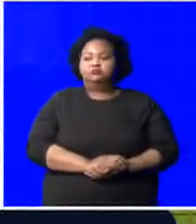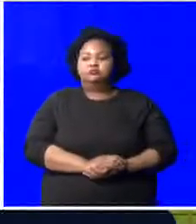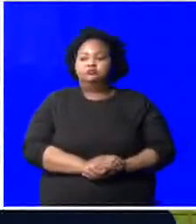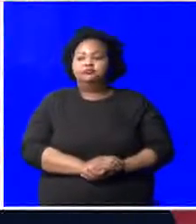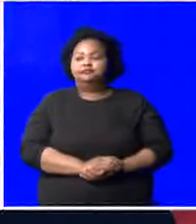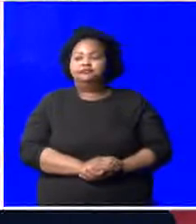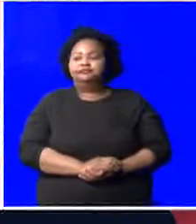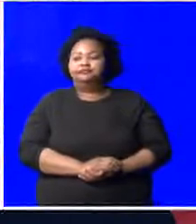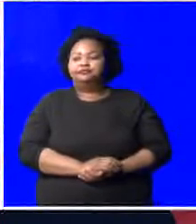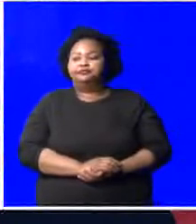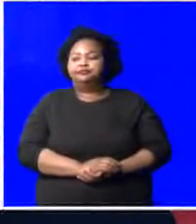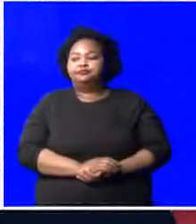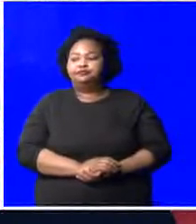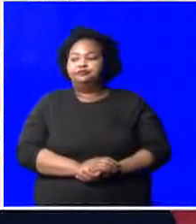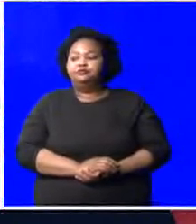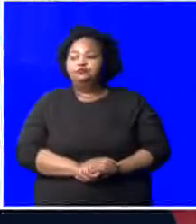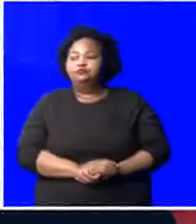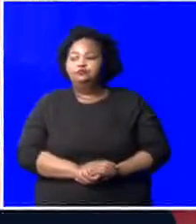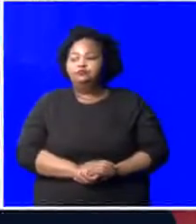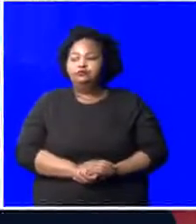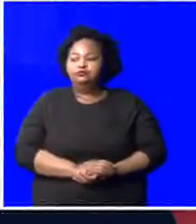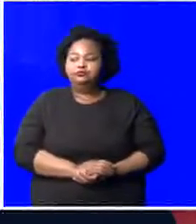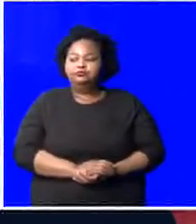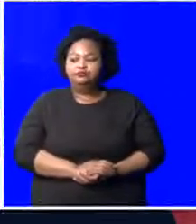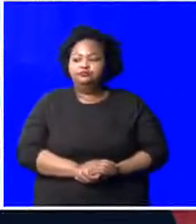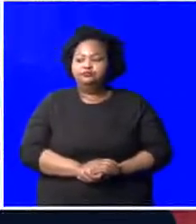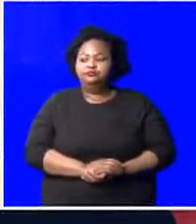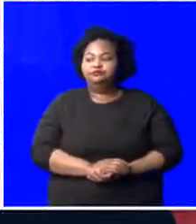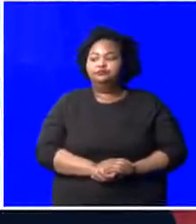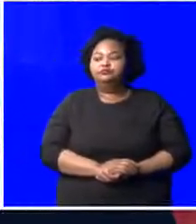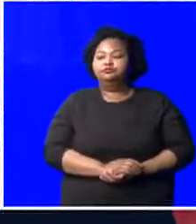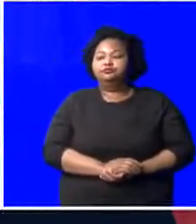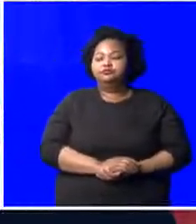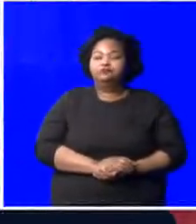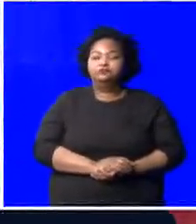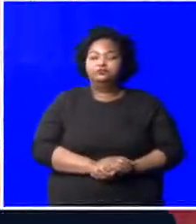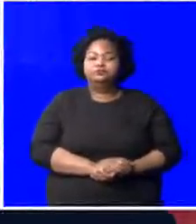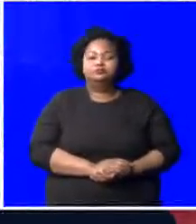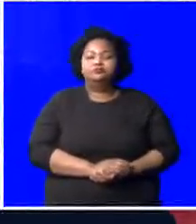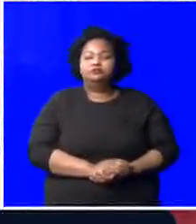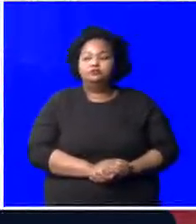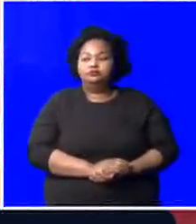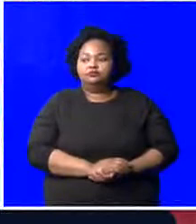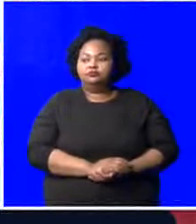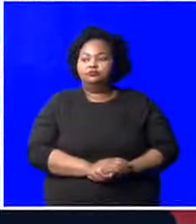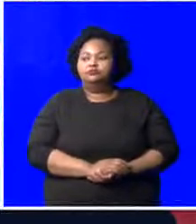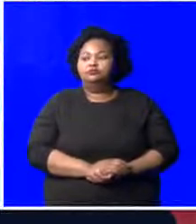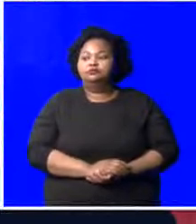Bayethe wena waphakathi.